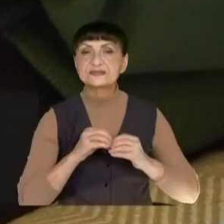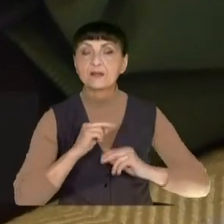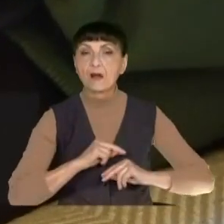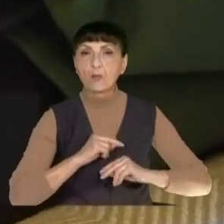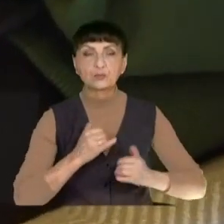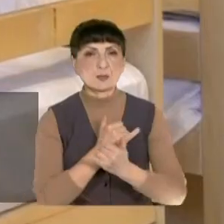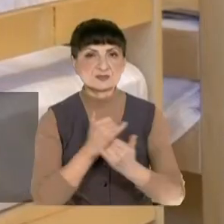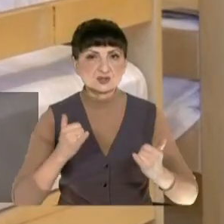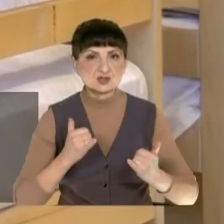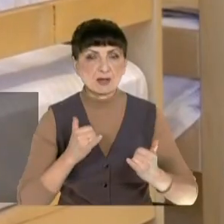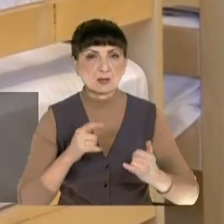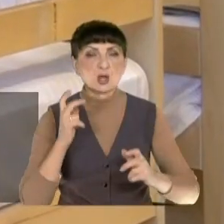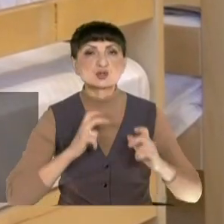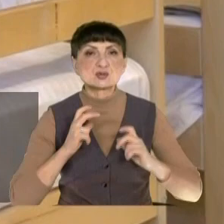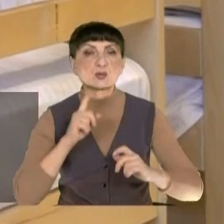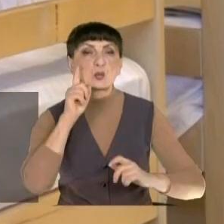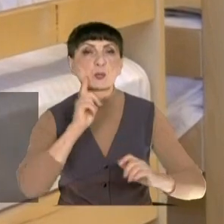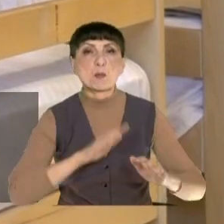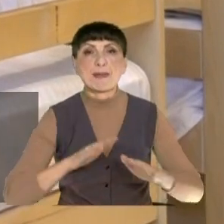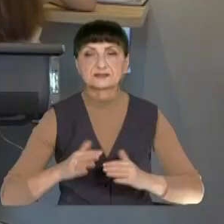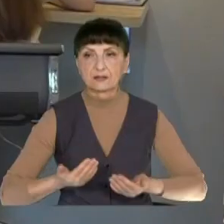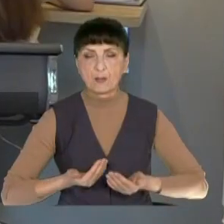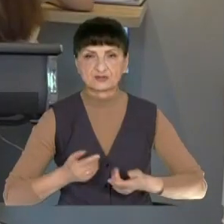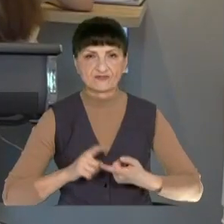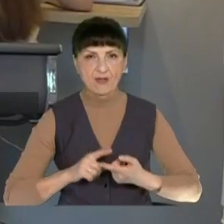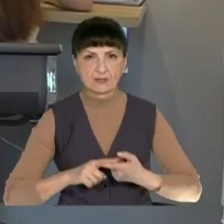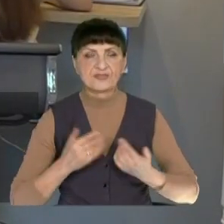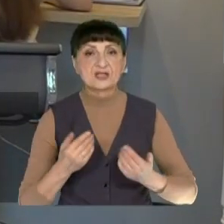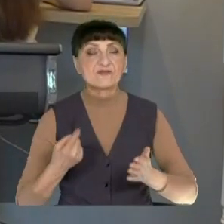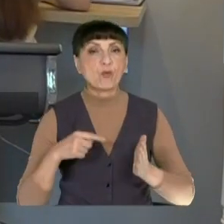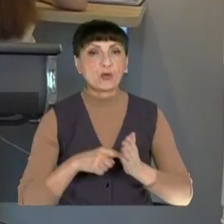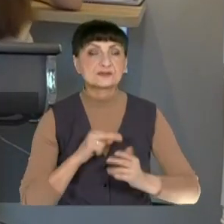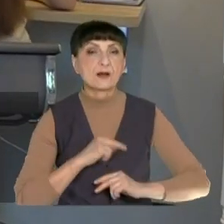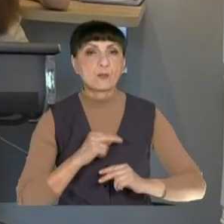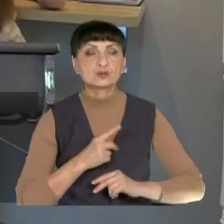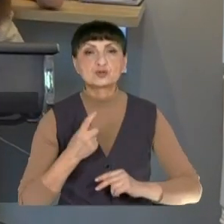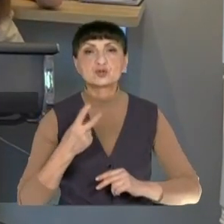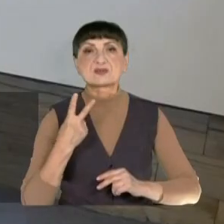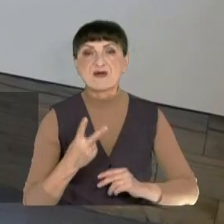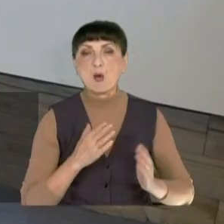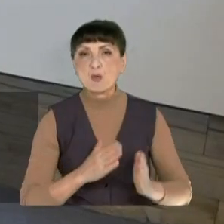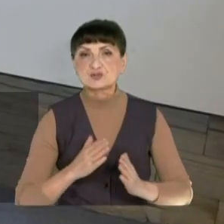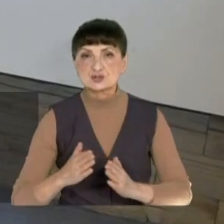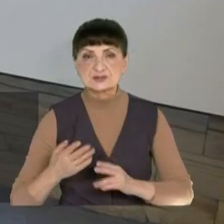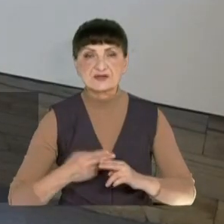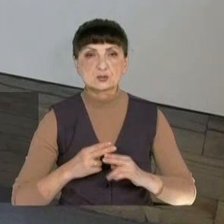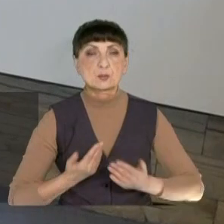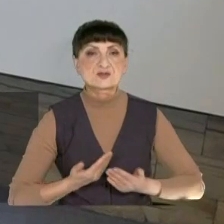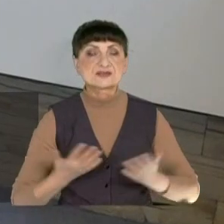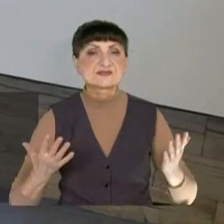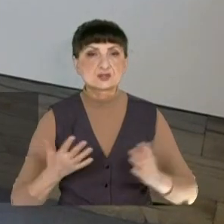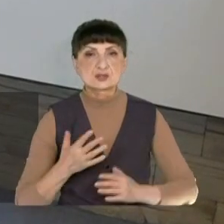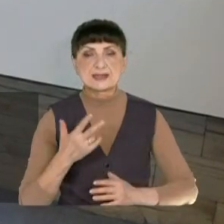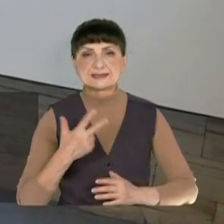по обеспечению учащихся комфортными местами для проживания. На сегодня в городе функционирует 102 общежития, в которых проживают свыше